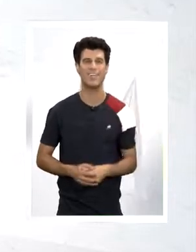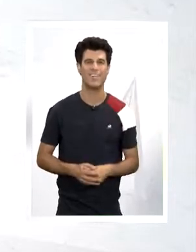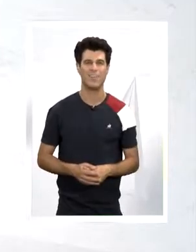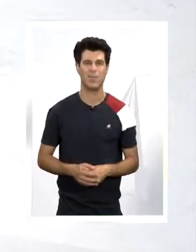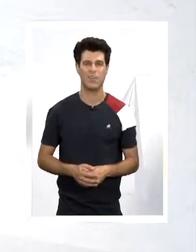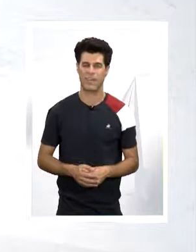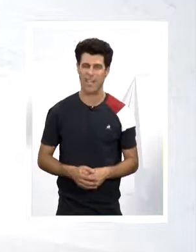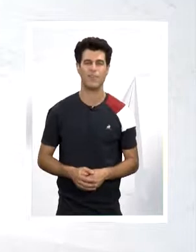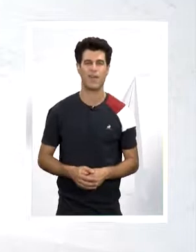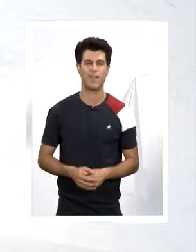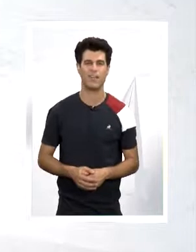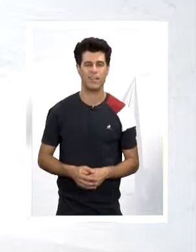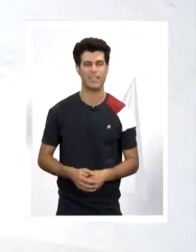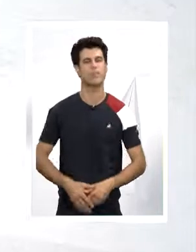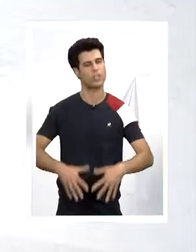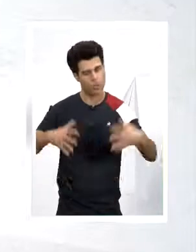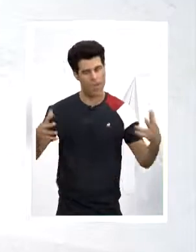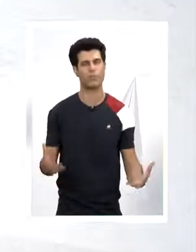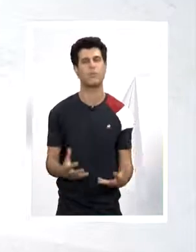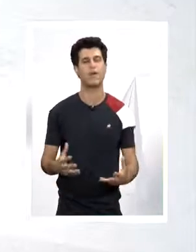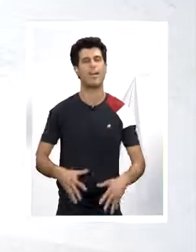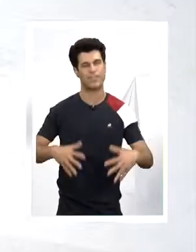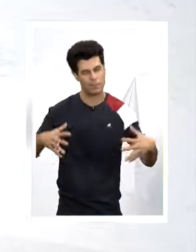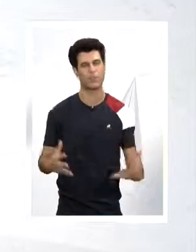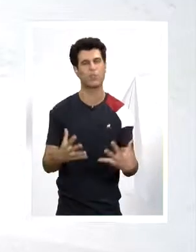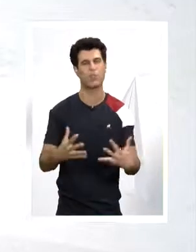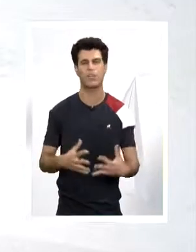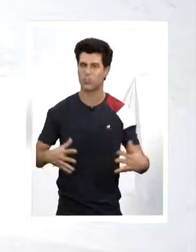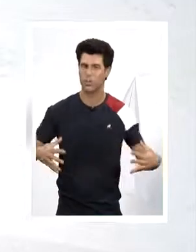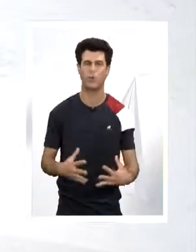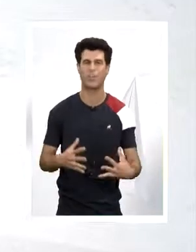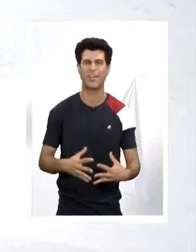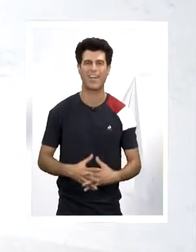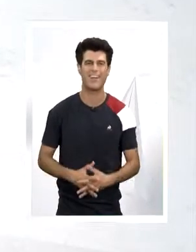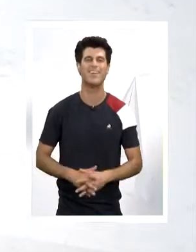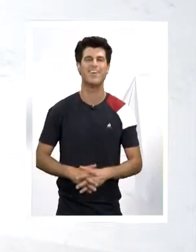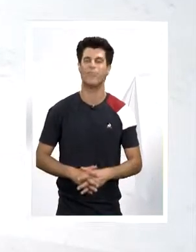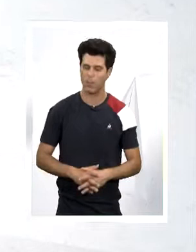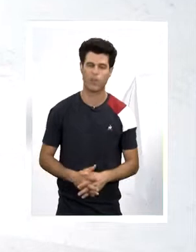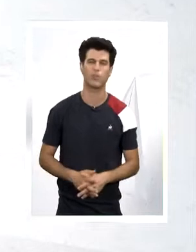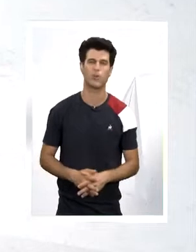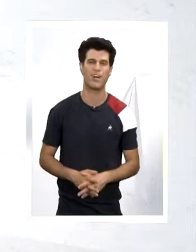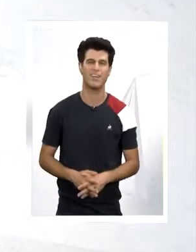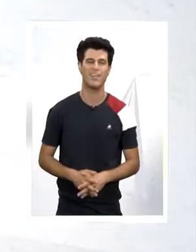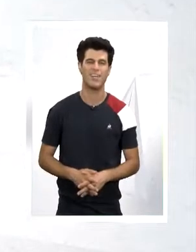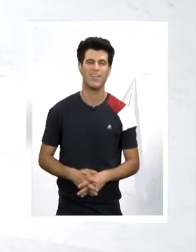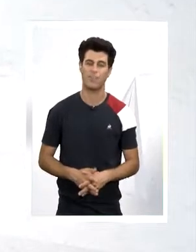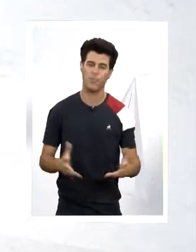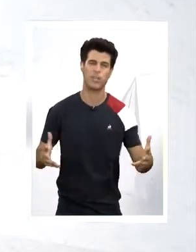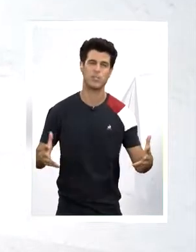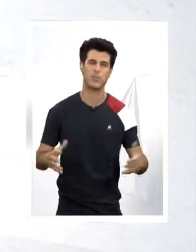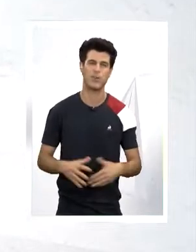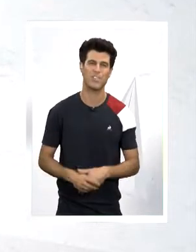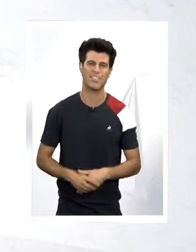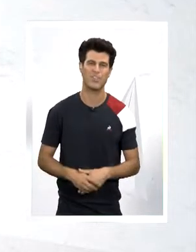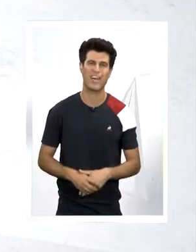ענבל, וכמובן לאה ומאיר, תמשיכו לעבוד בבית, תמשיכו לשמור על זוגיות בריאה ועל בריאות טובה,